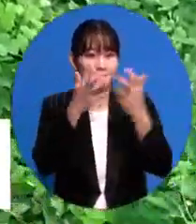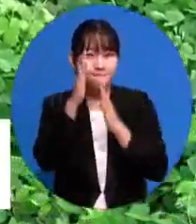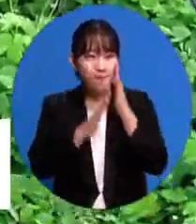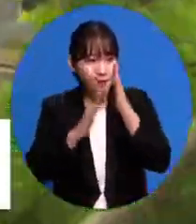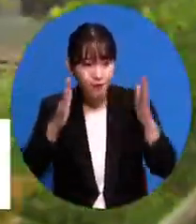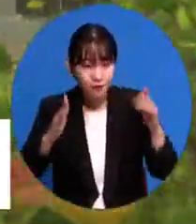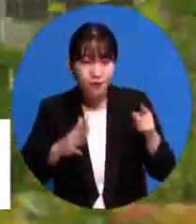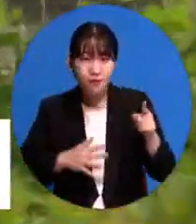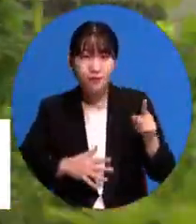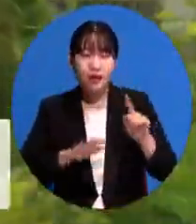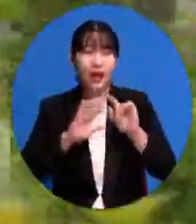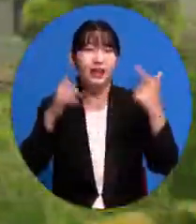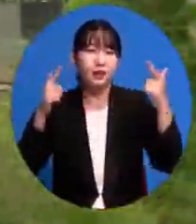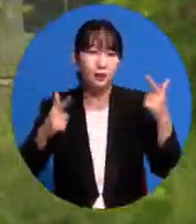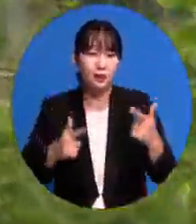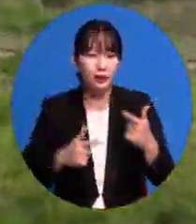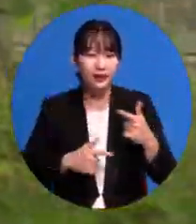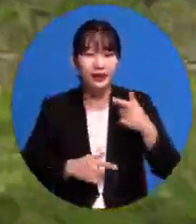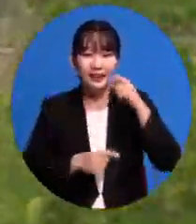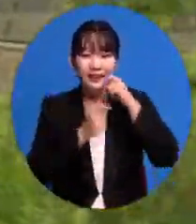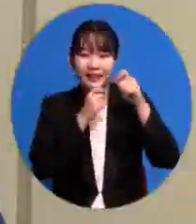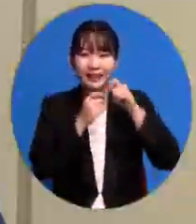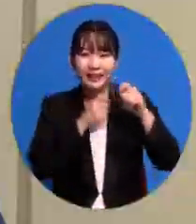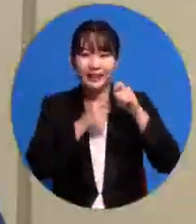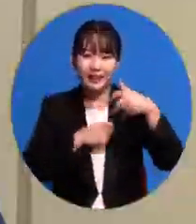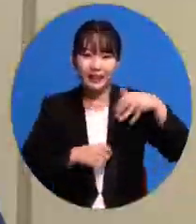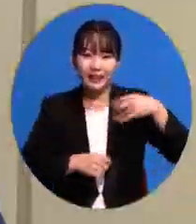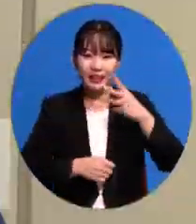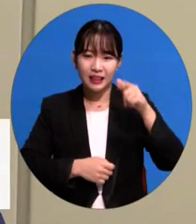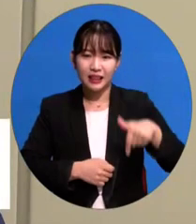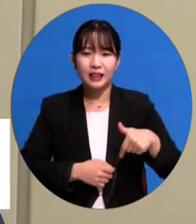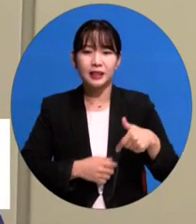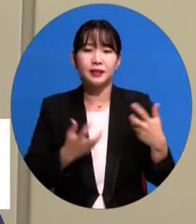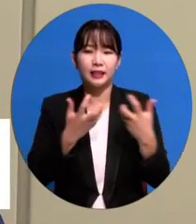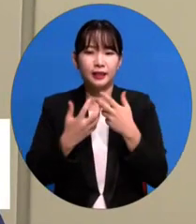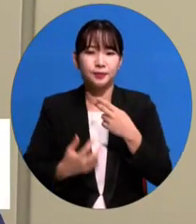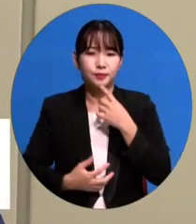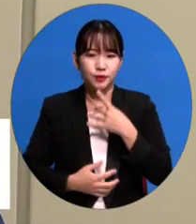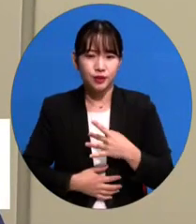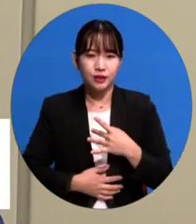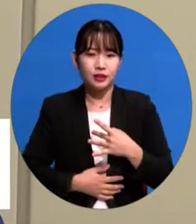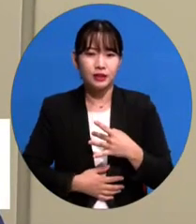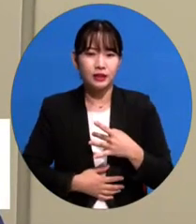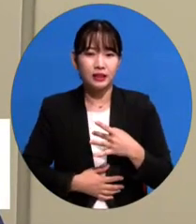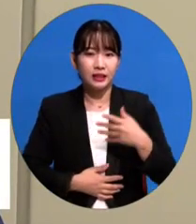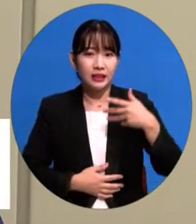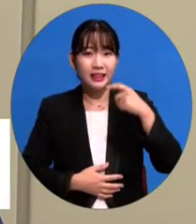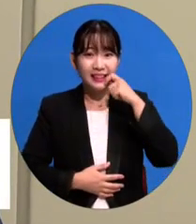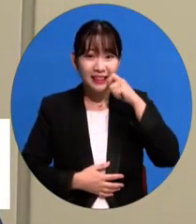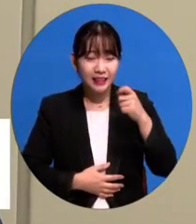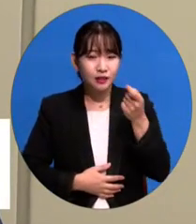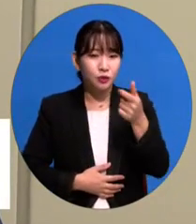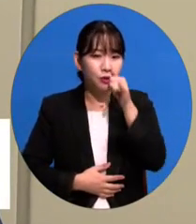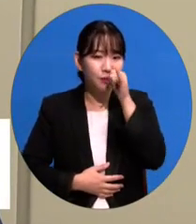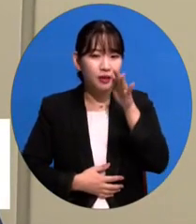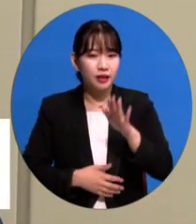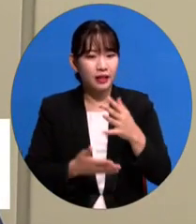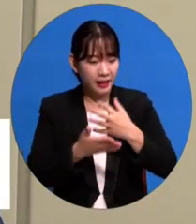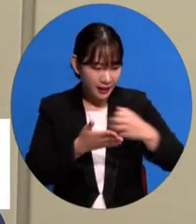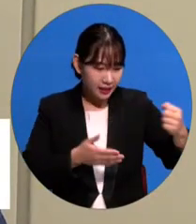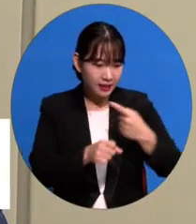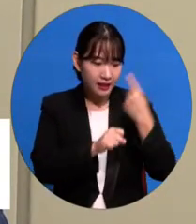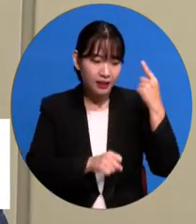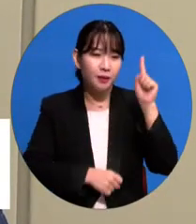우거진 것이라곤 칡덩굴밖에 없습니다. 사면에 그 칡이 조금 있는데 일단 제거를 작년에도 한번